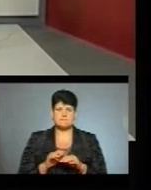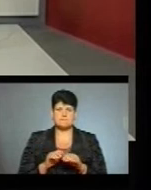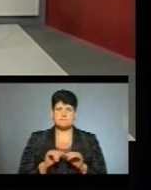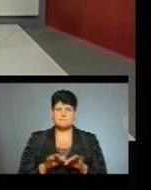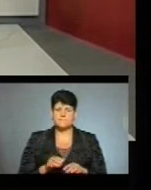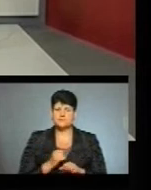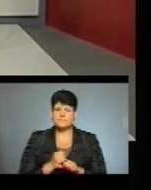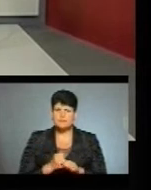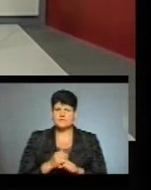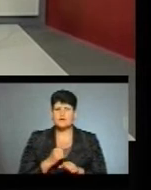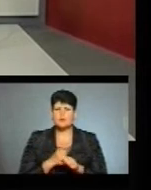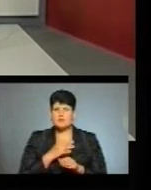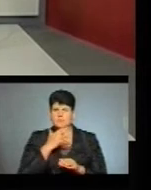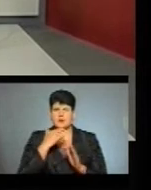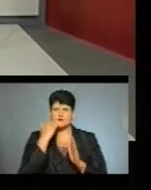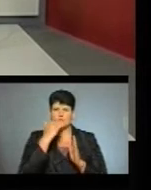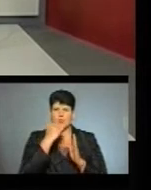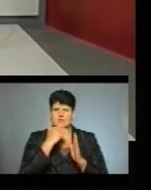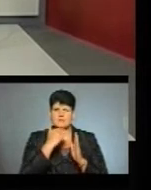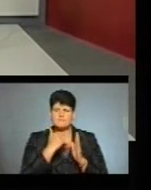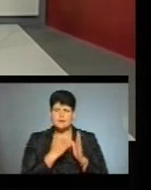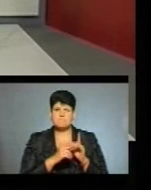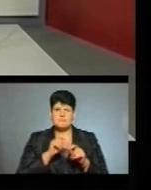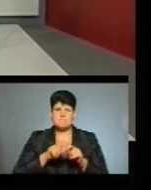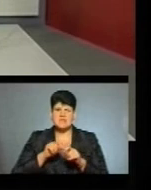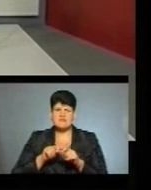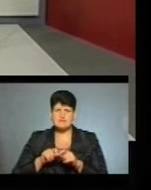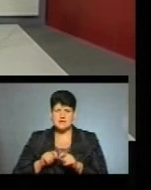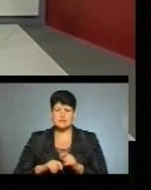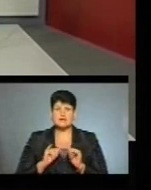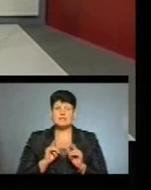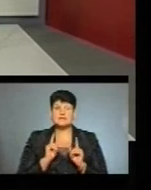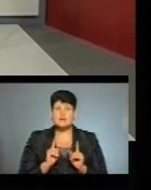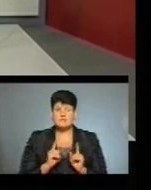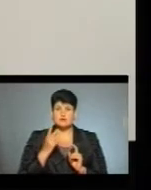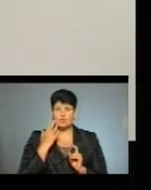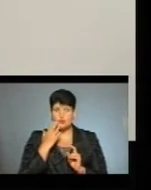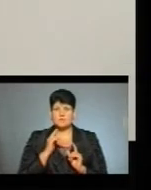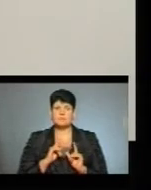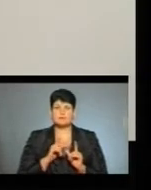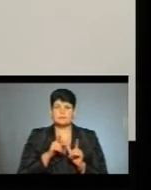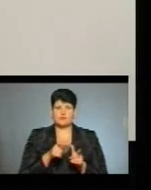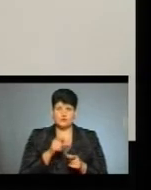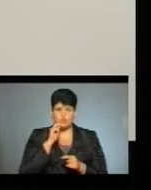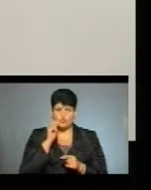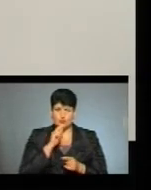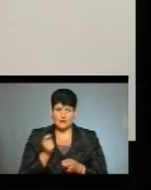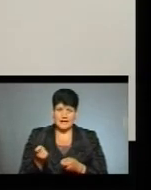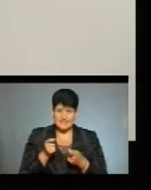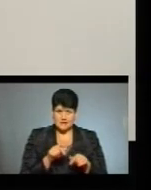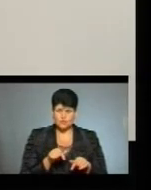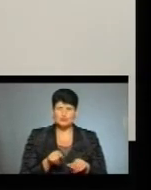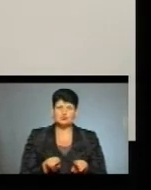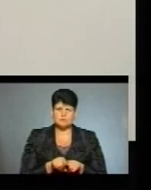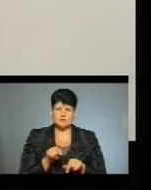Вони проходять багаторівневі перевірки. І навіть перед тим, як поступають в Україну, вони теж перевіряються, хоча